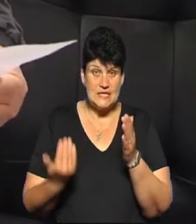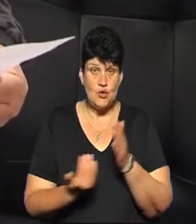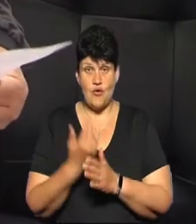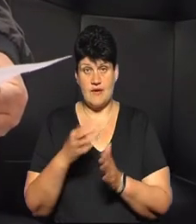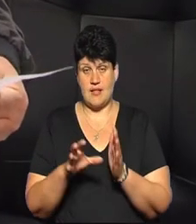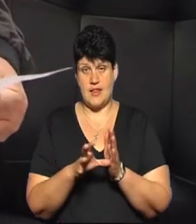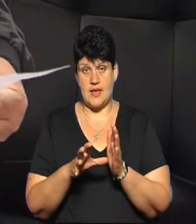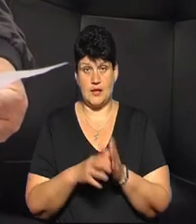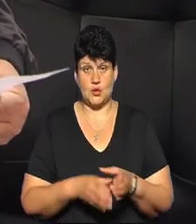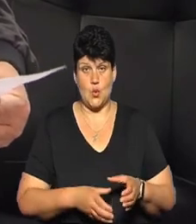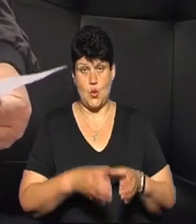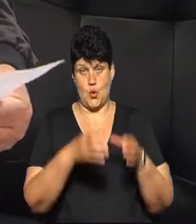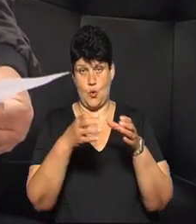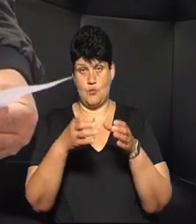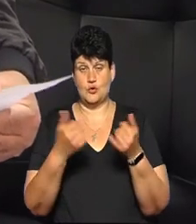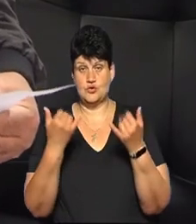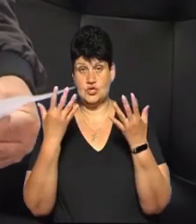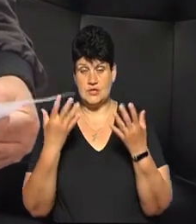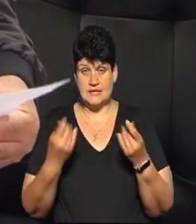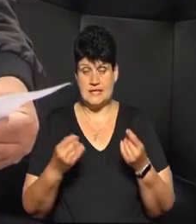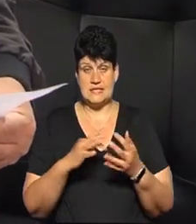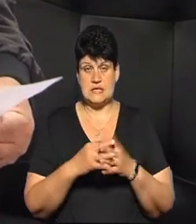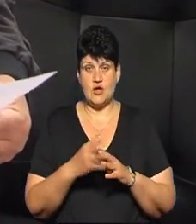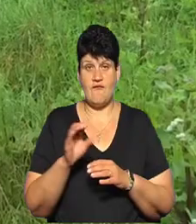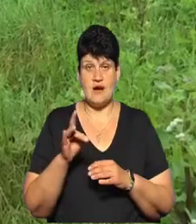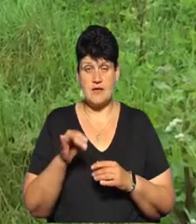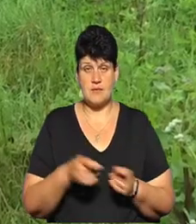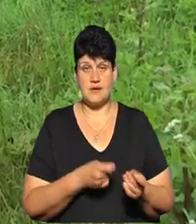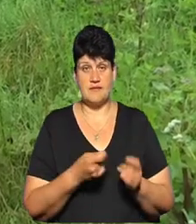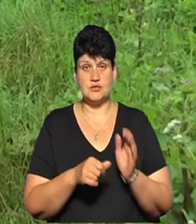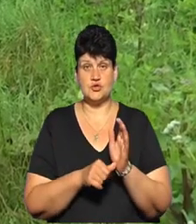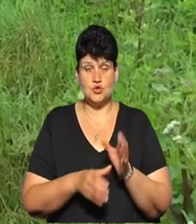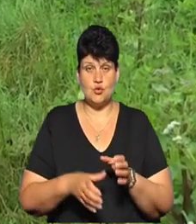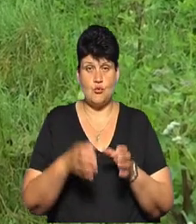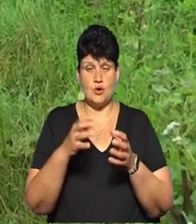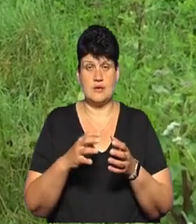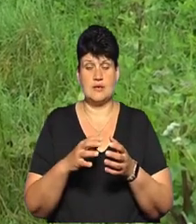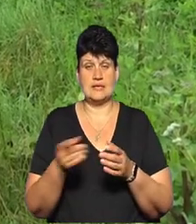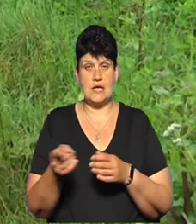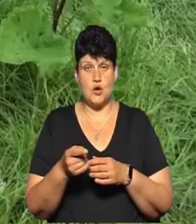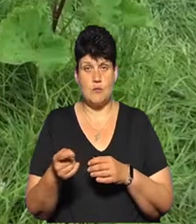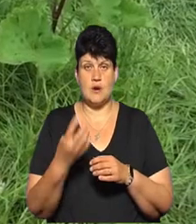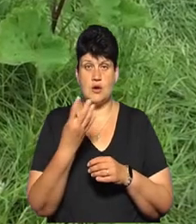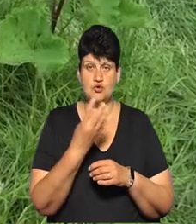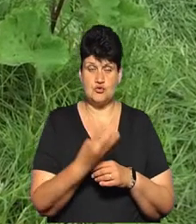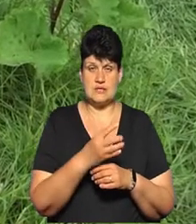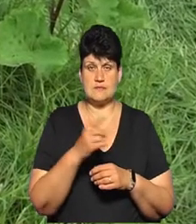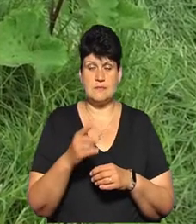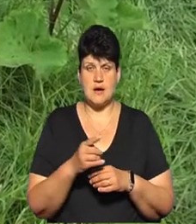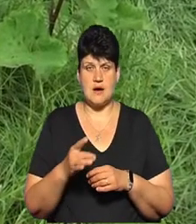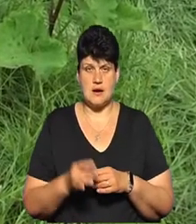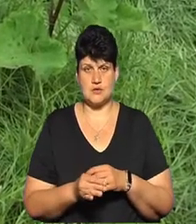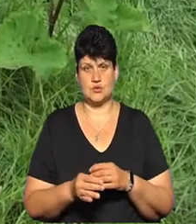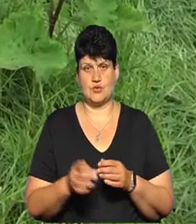до села Верняк завезено 6 опор з Тернополя і 4 опори завезено з Збаразького району електричних мереж. Завтра